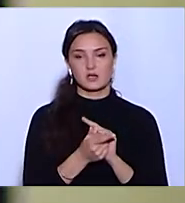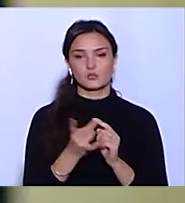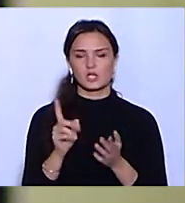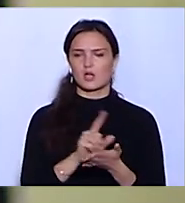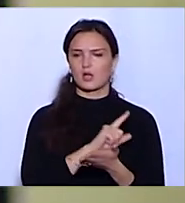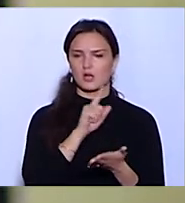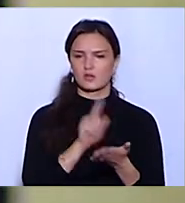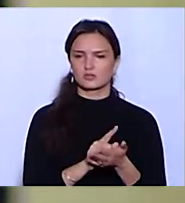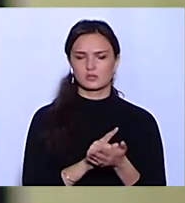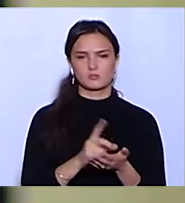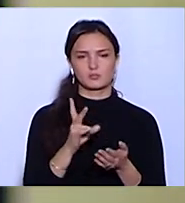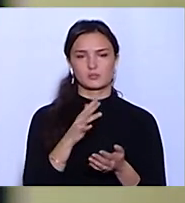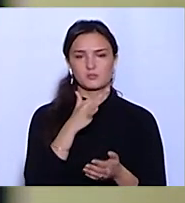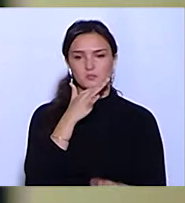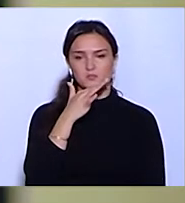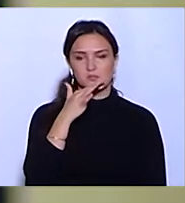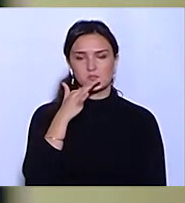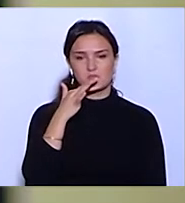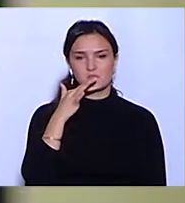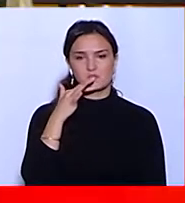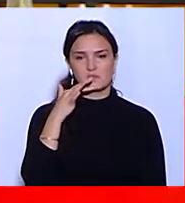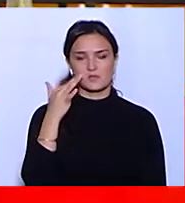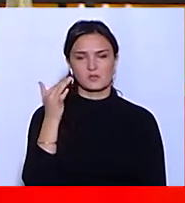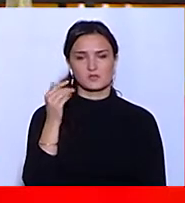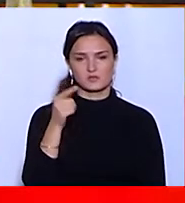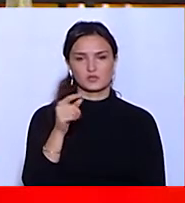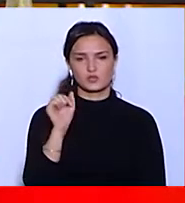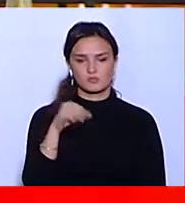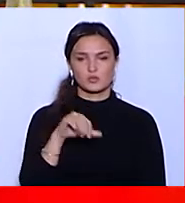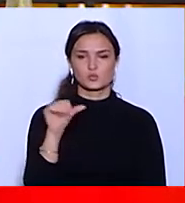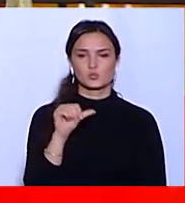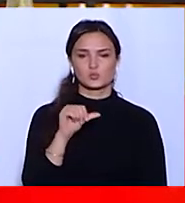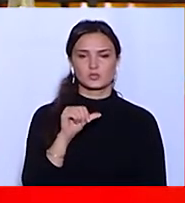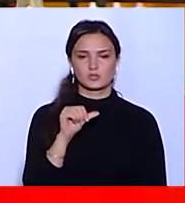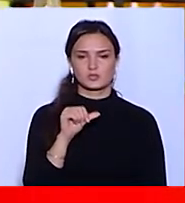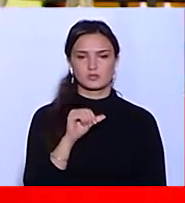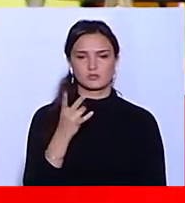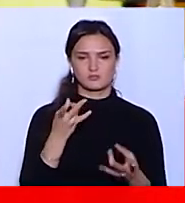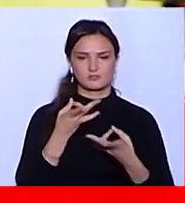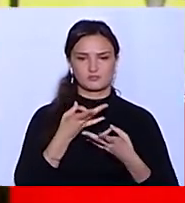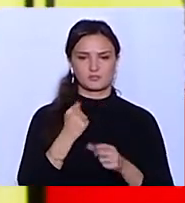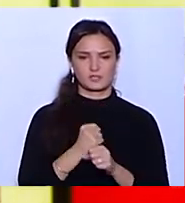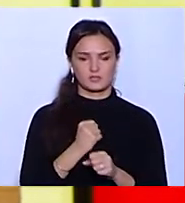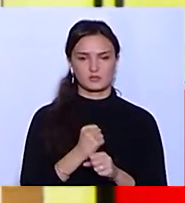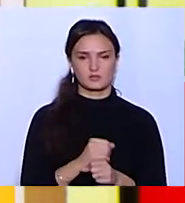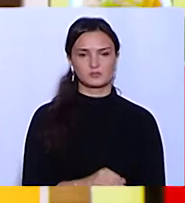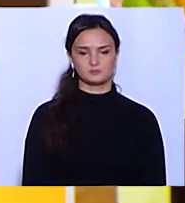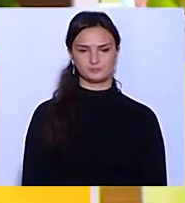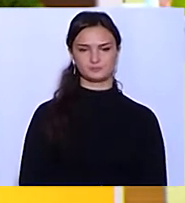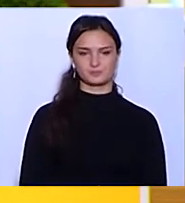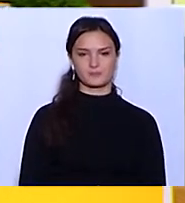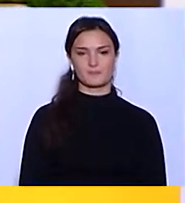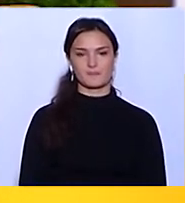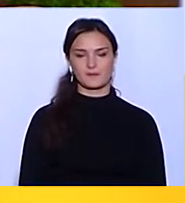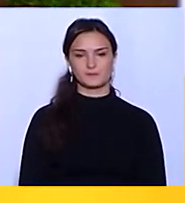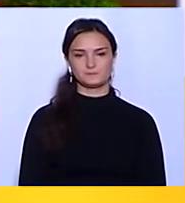აუცილებლად უნდა გაითვალისწინოთ, რომ დიდი რაოდენობით დატვირთვის შემთხვევაში მასაც შეუძლია ძალიან ბევრი ცუდი სამსახური გაგვიწიოს. მე ყვითელი